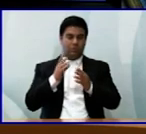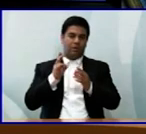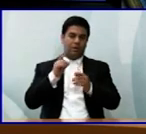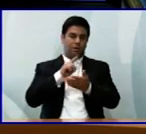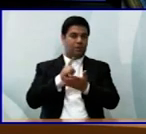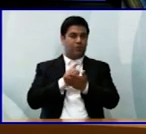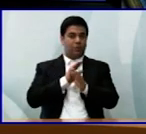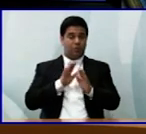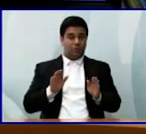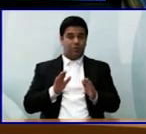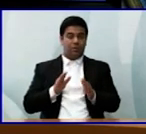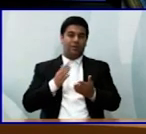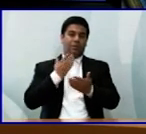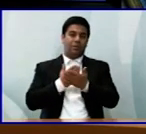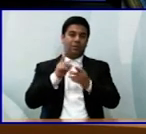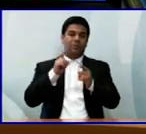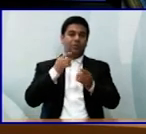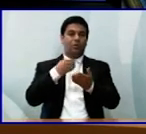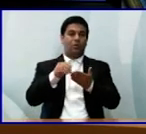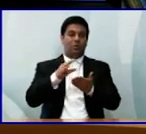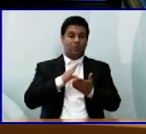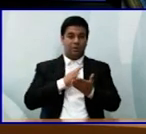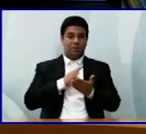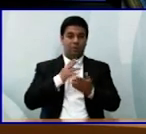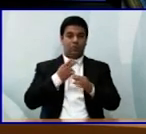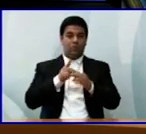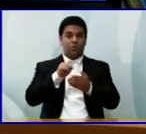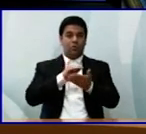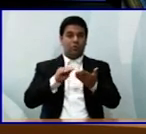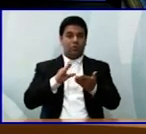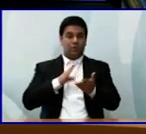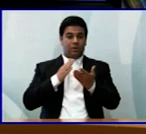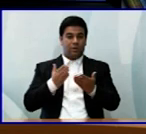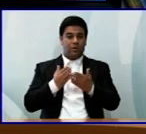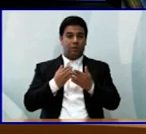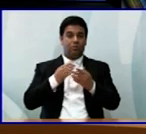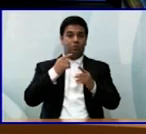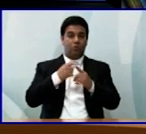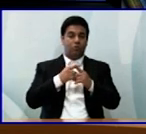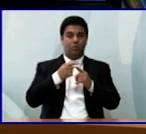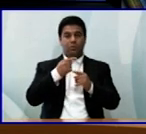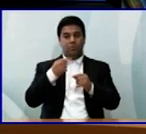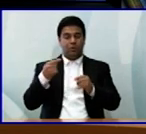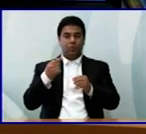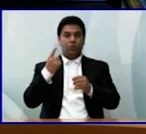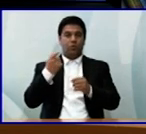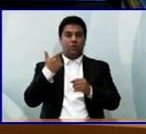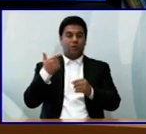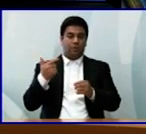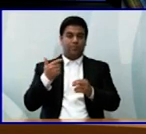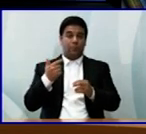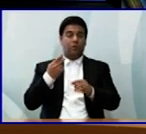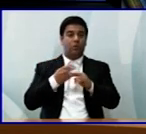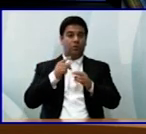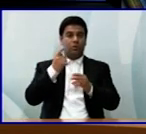yo'q. Yoki biror narsa oldingiz, unda yozib qo'yilgan. Plus minus 100 gram. Minus 100 gram